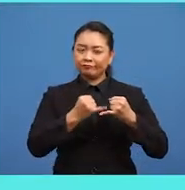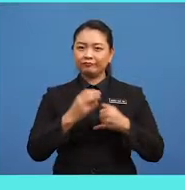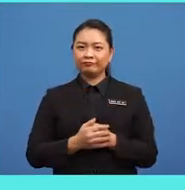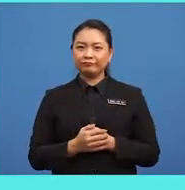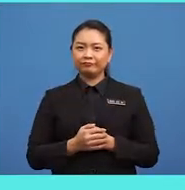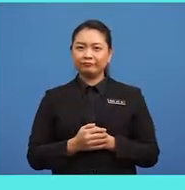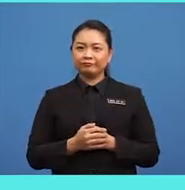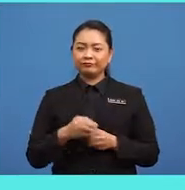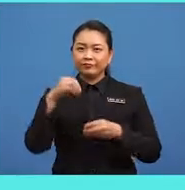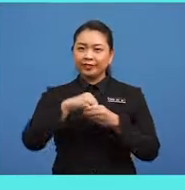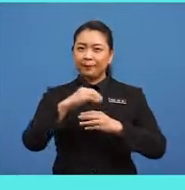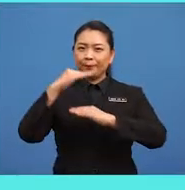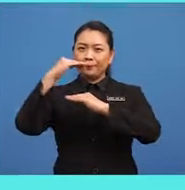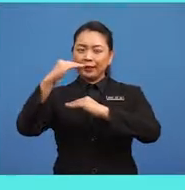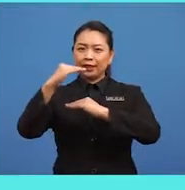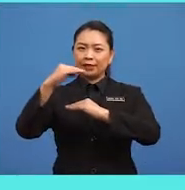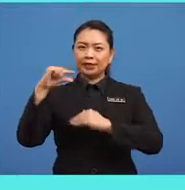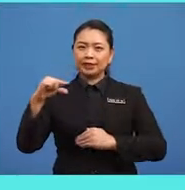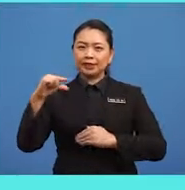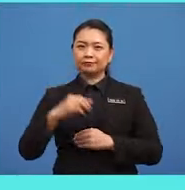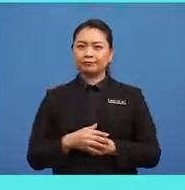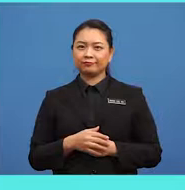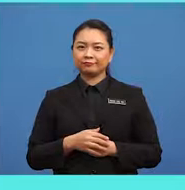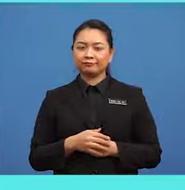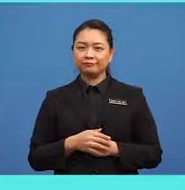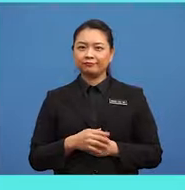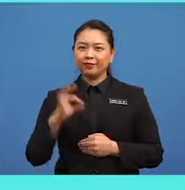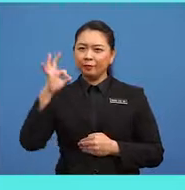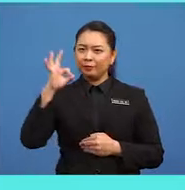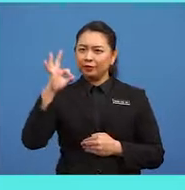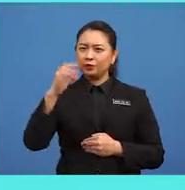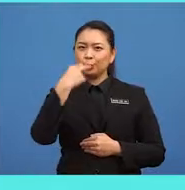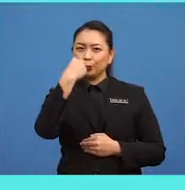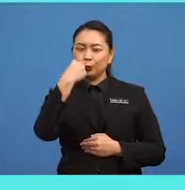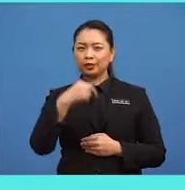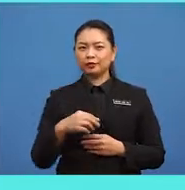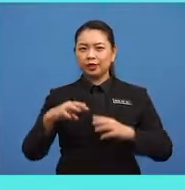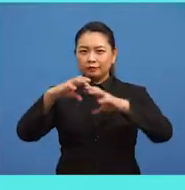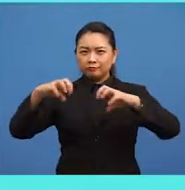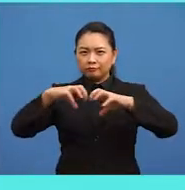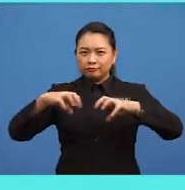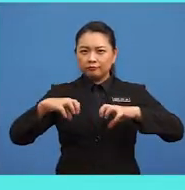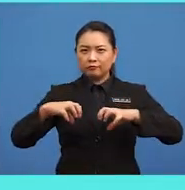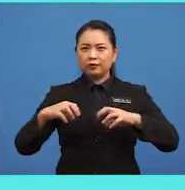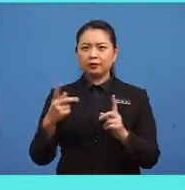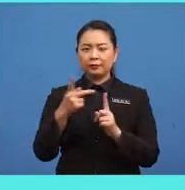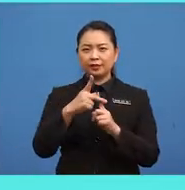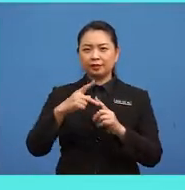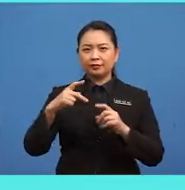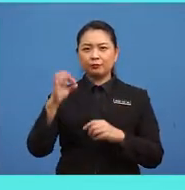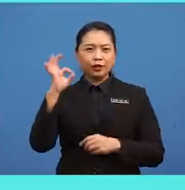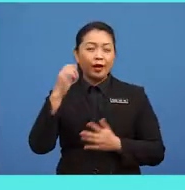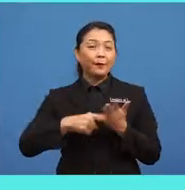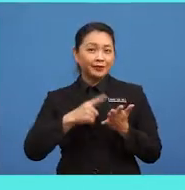yang terakhir adalah dalam peringkat glikolisis, molekul glukosa